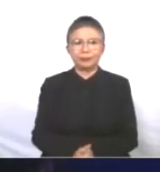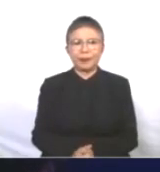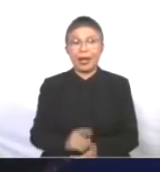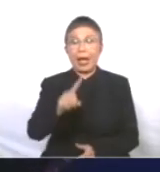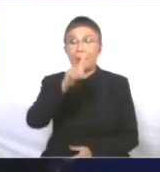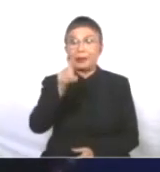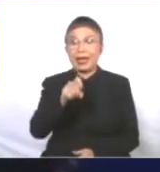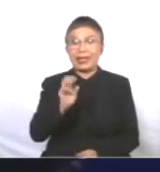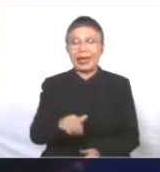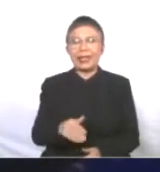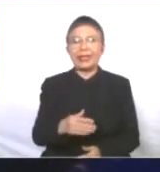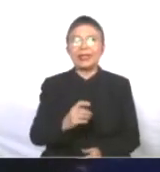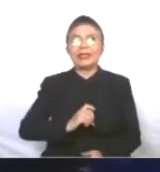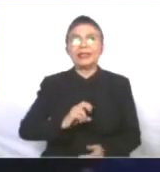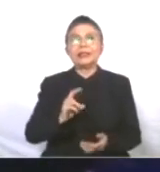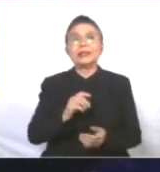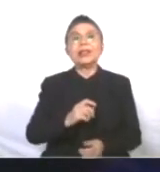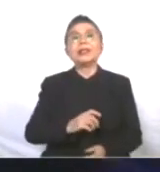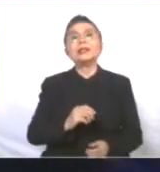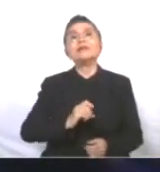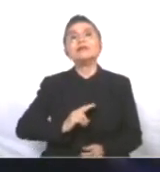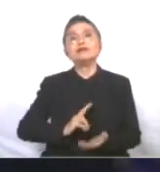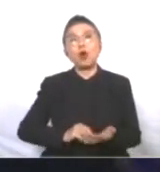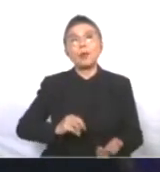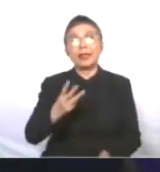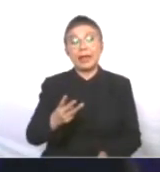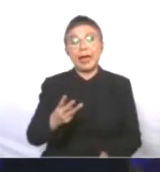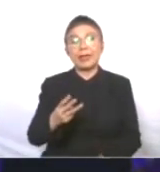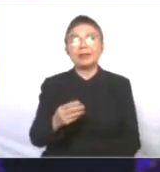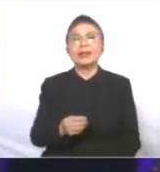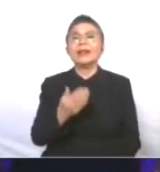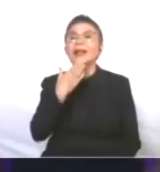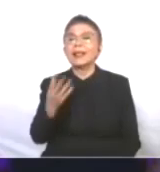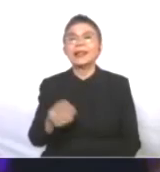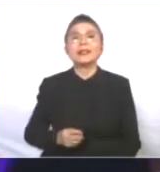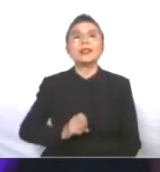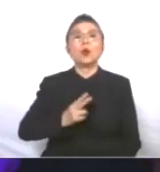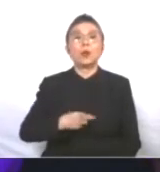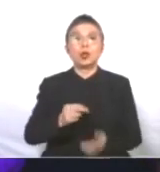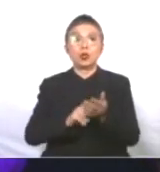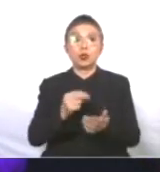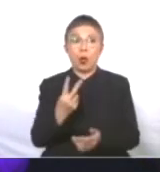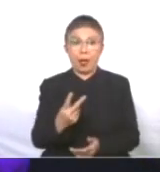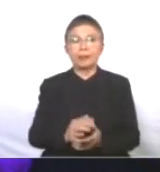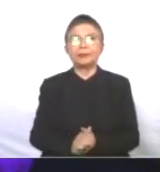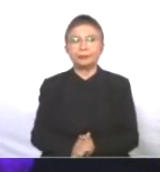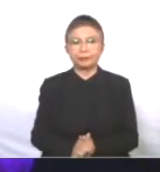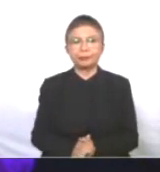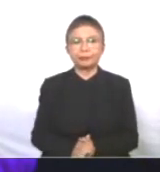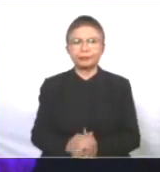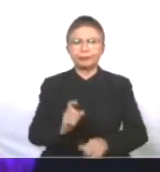pertanyaan dari cawapres 3 ke cawapres 2. Sama rulenya seperti tadi, Pak Mahfud. Waktu